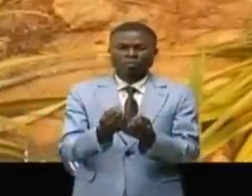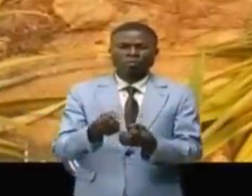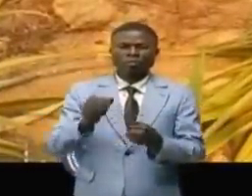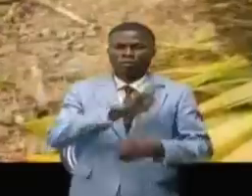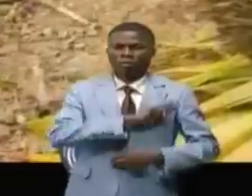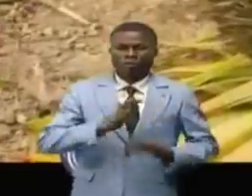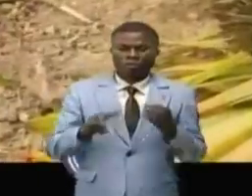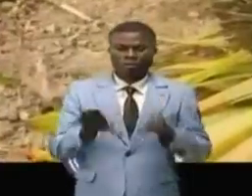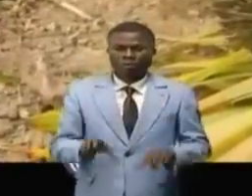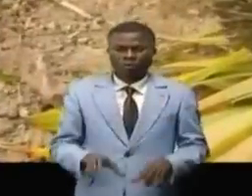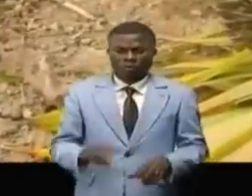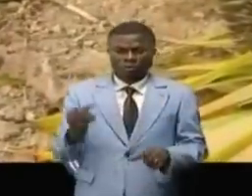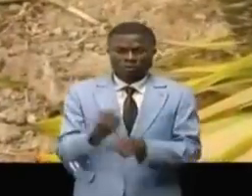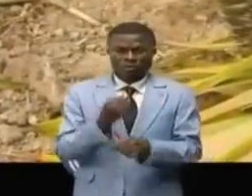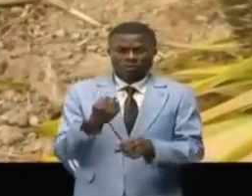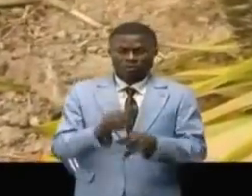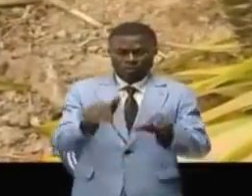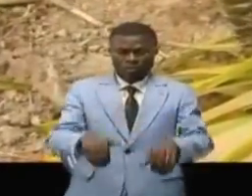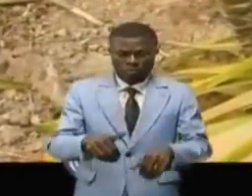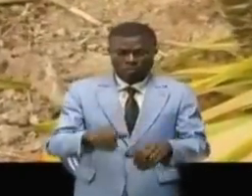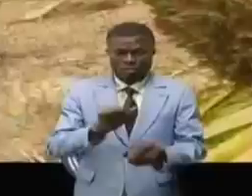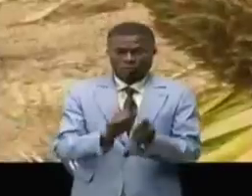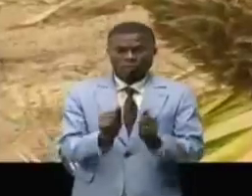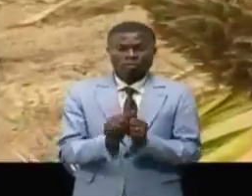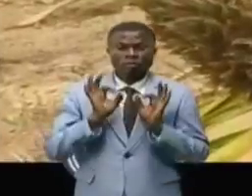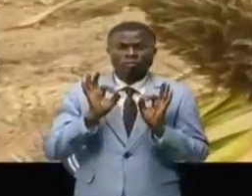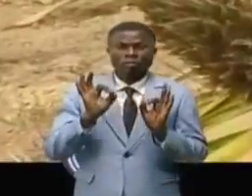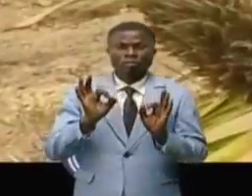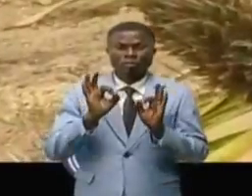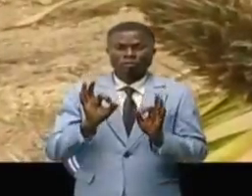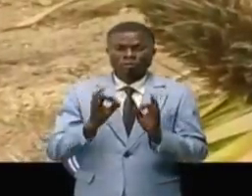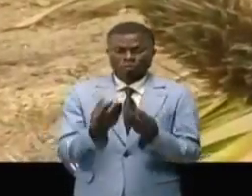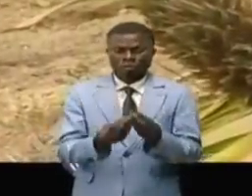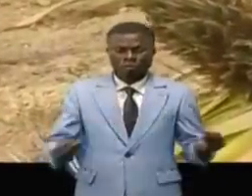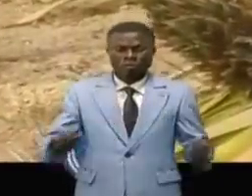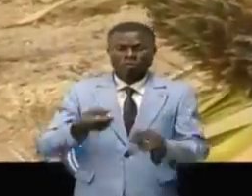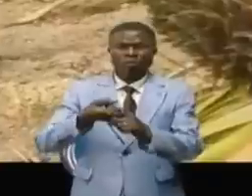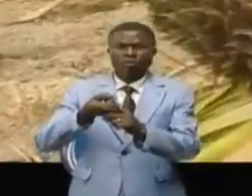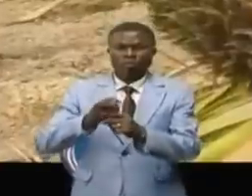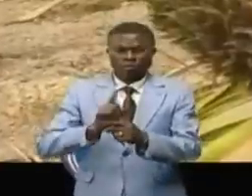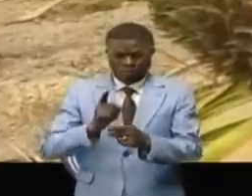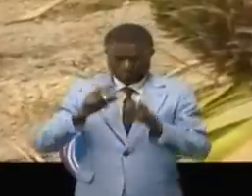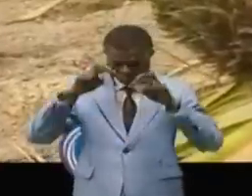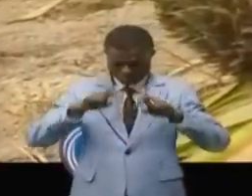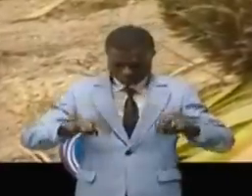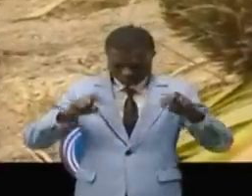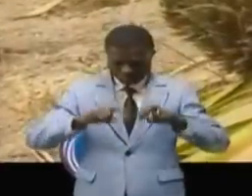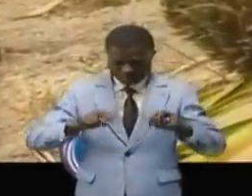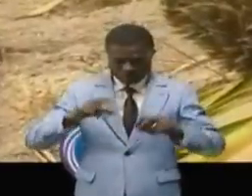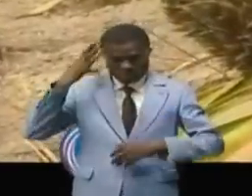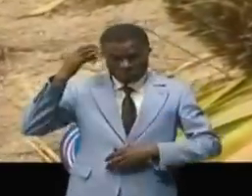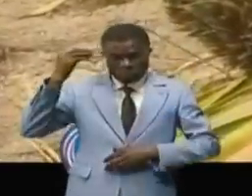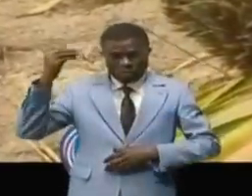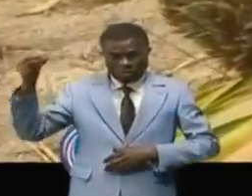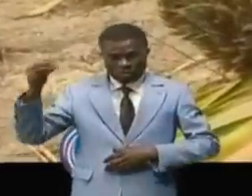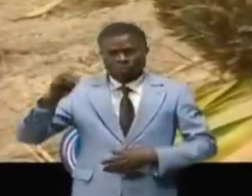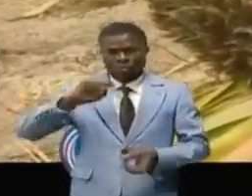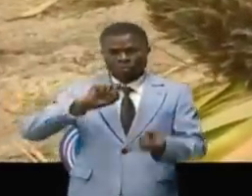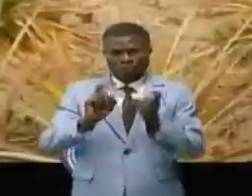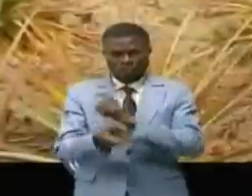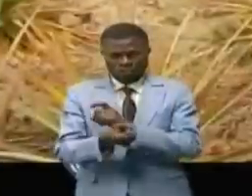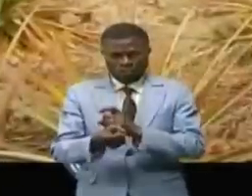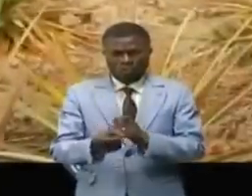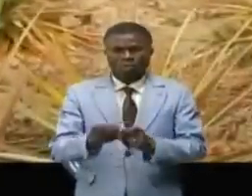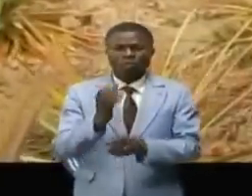cette culture n'est nullement un phénomène c'est plutôt la résultante de nouvelles recherches expériences qui consiste à mélanger deux types